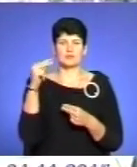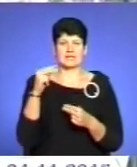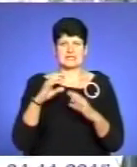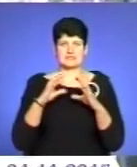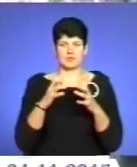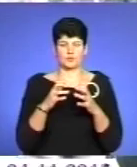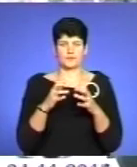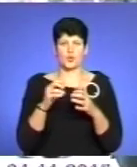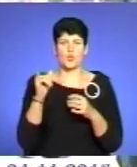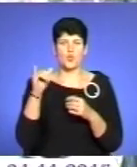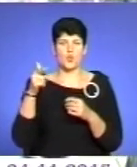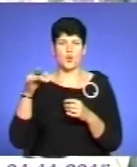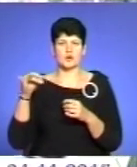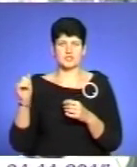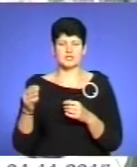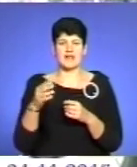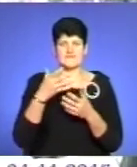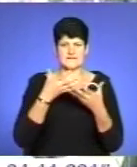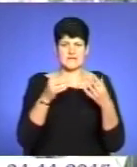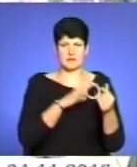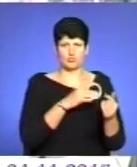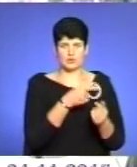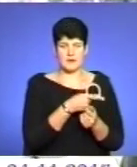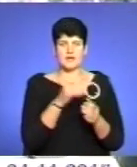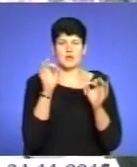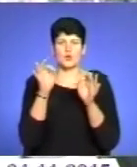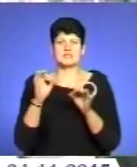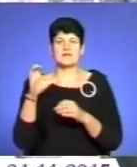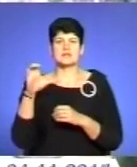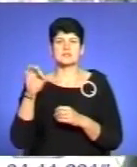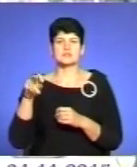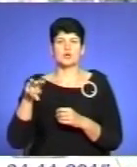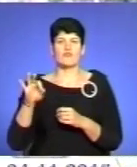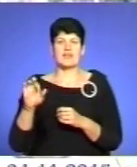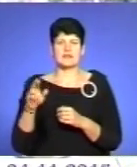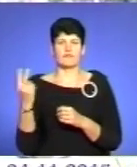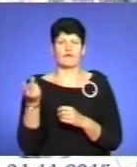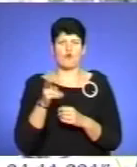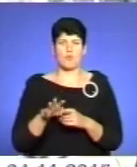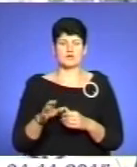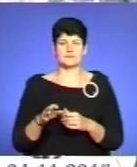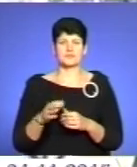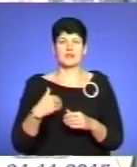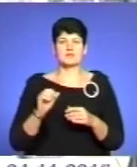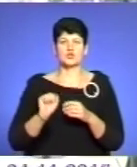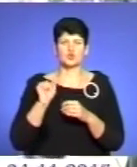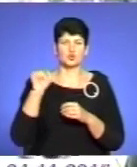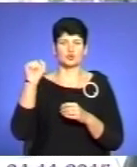циклу, це весною, і от осінню в Словенії в двоборстві. Там я штовхнув